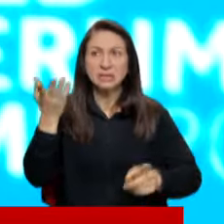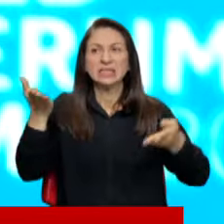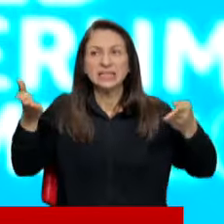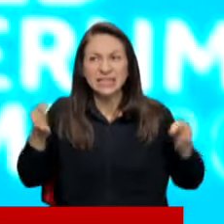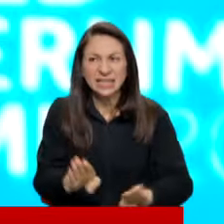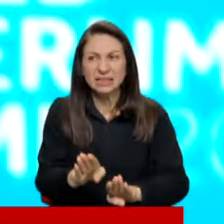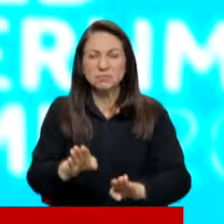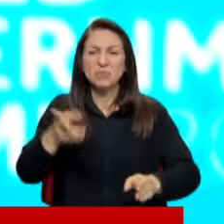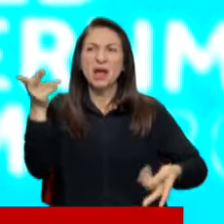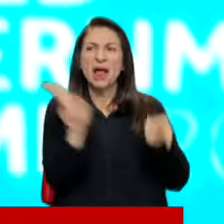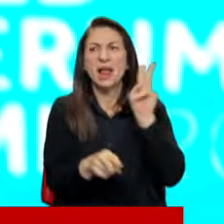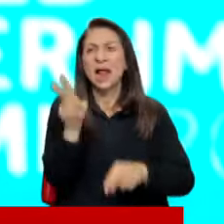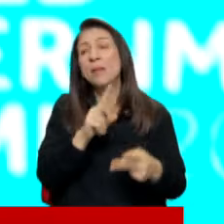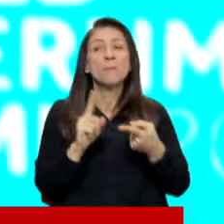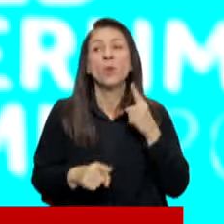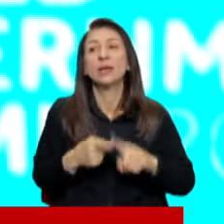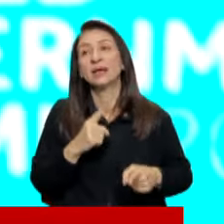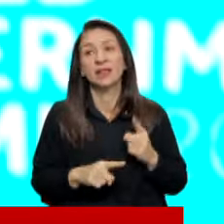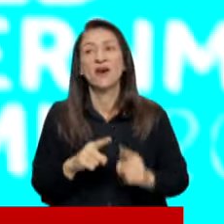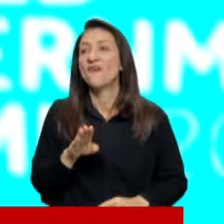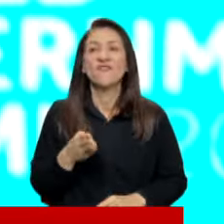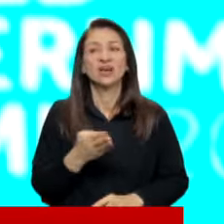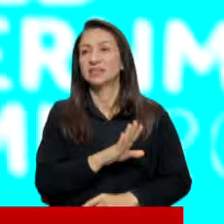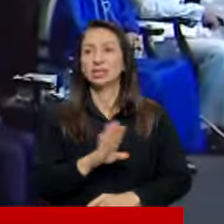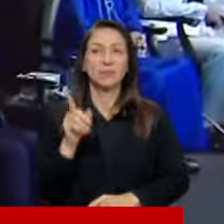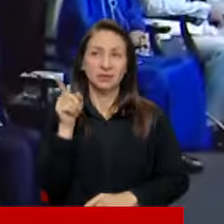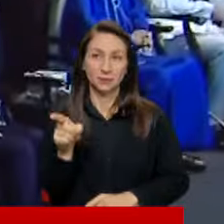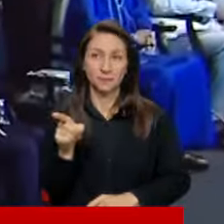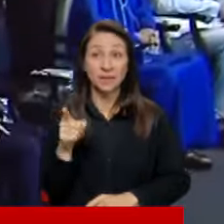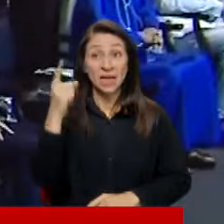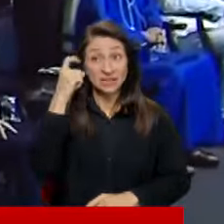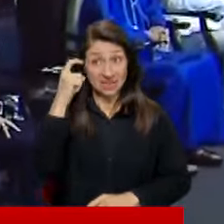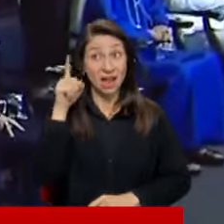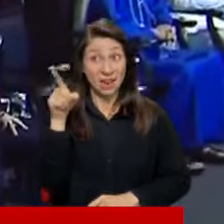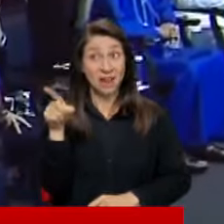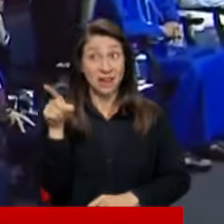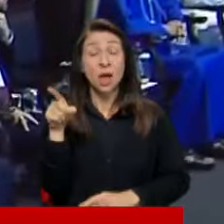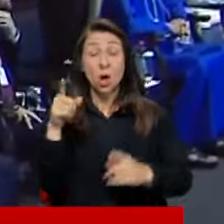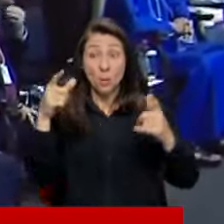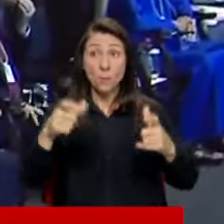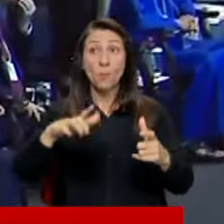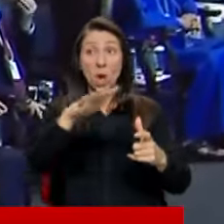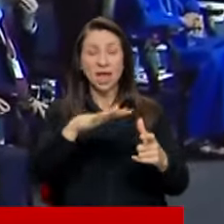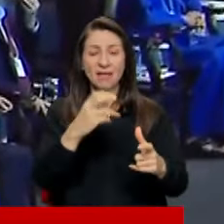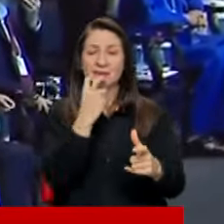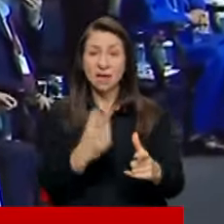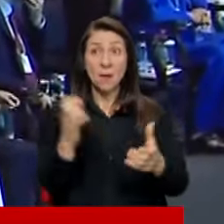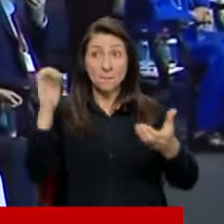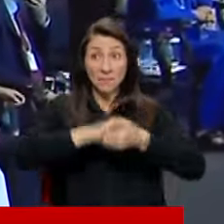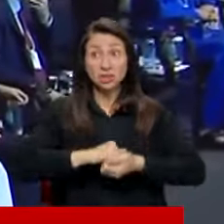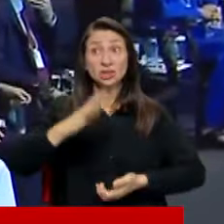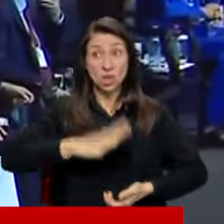yıkım ve katliam politikalarından vazgeçmemiştir. İsrail bölgede kalıcı barış